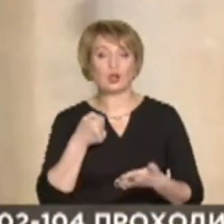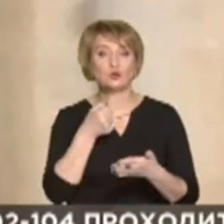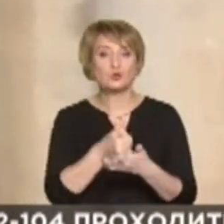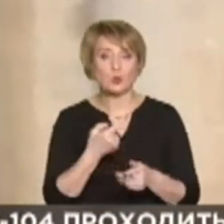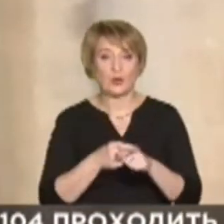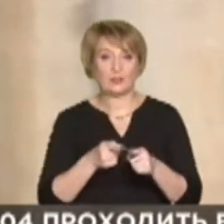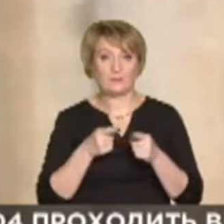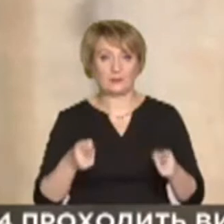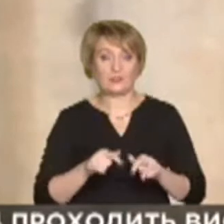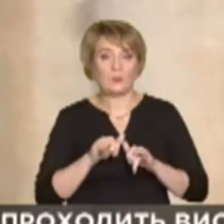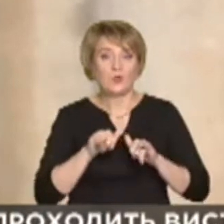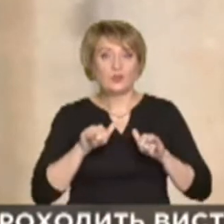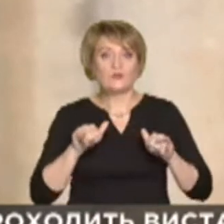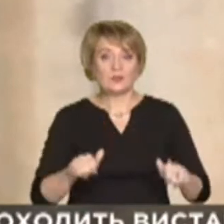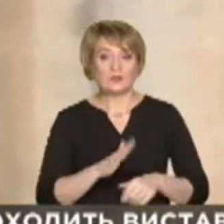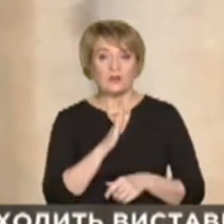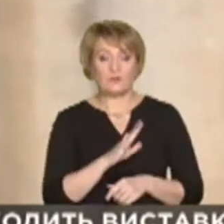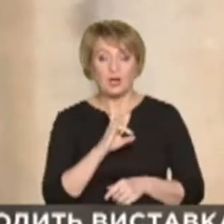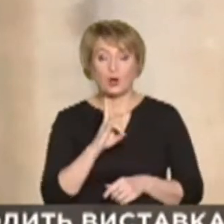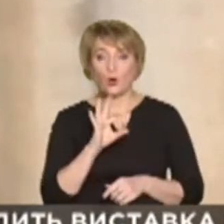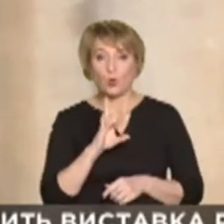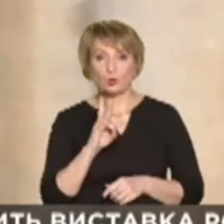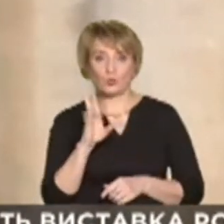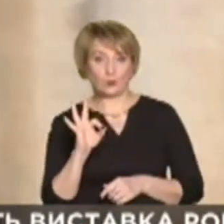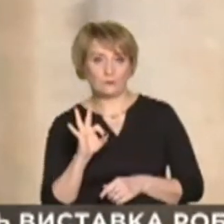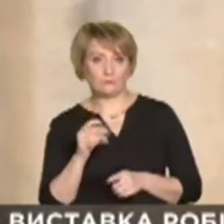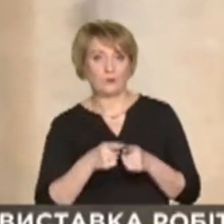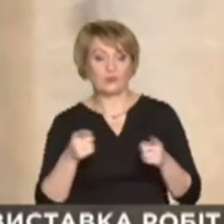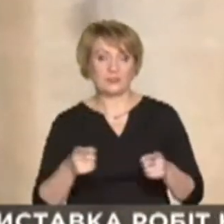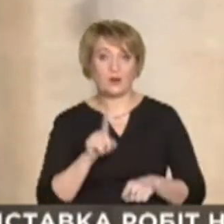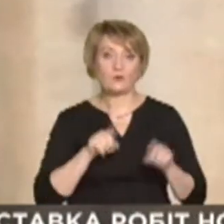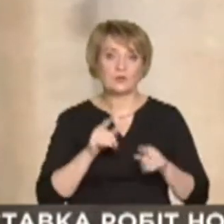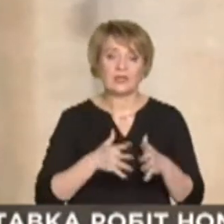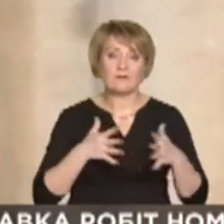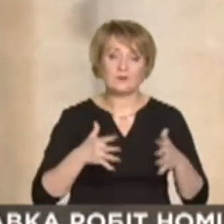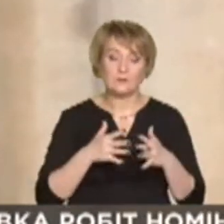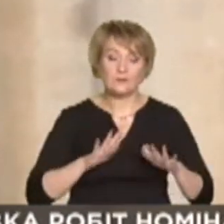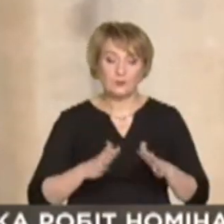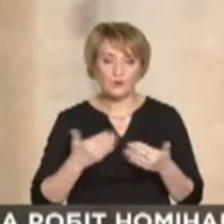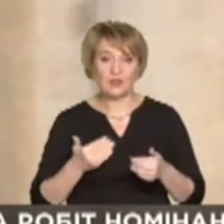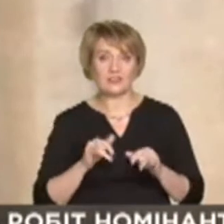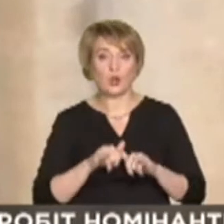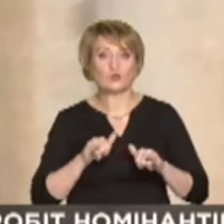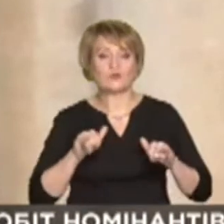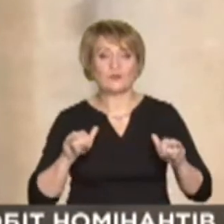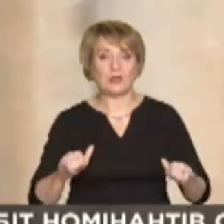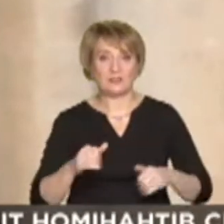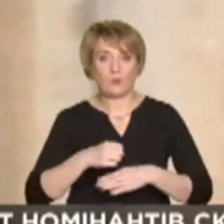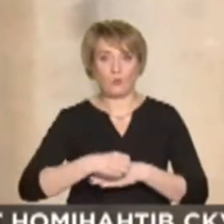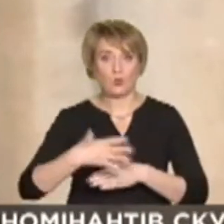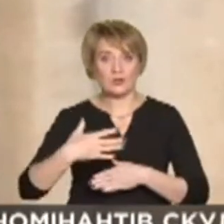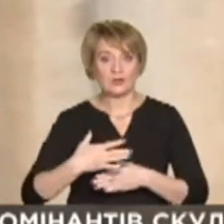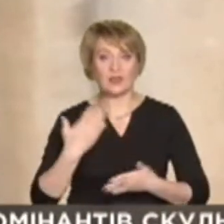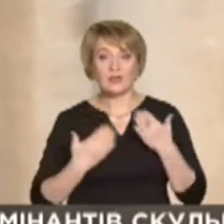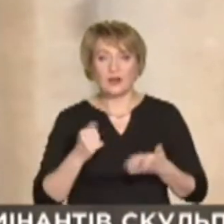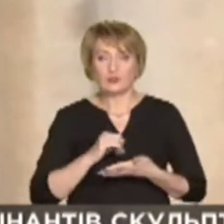етапу, щоб розвинутися в онкологічний процес. В деяких вони відбуваються і розвивається пухлина. Так от, якщо